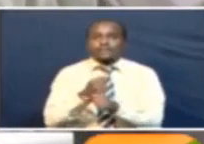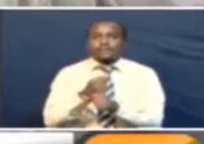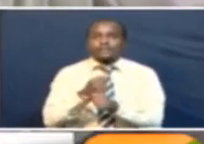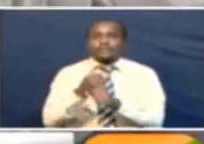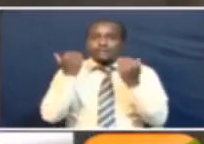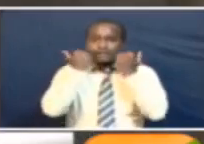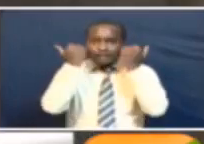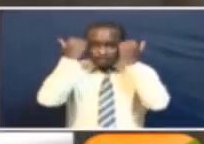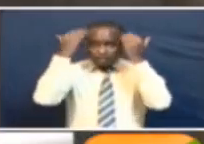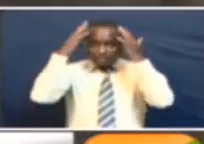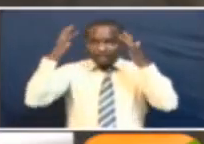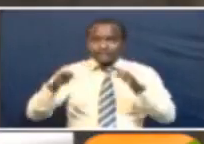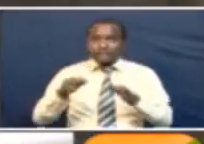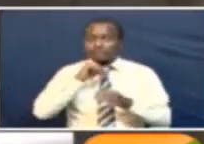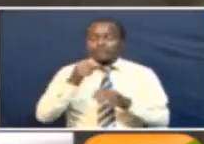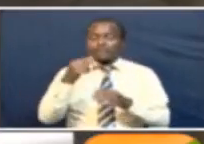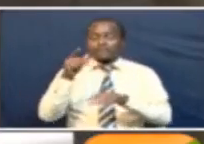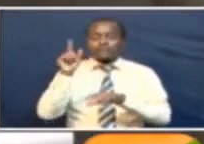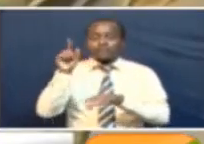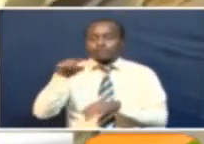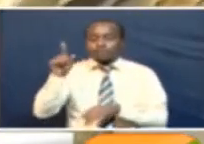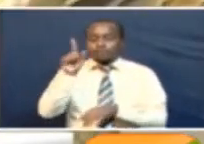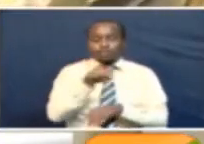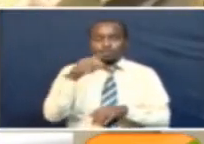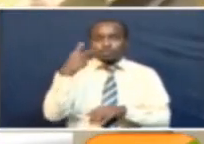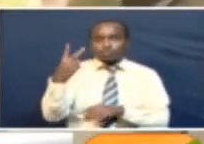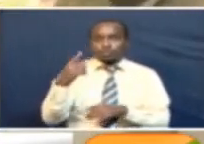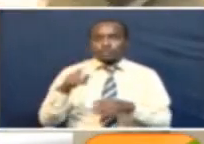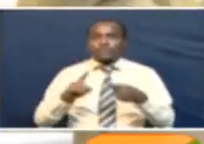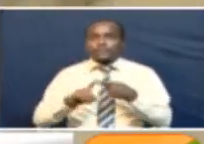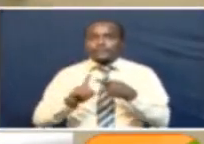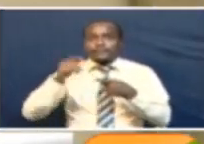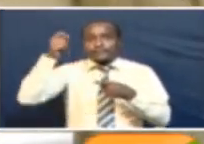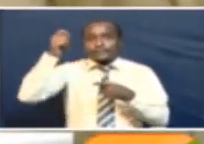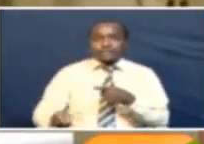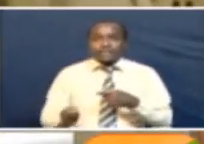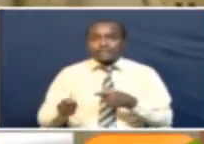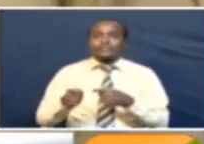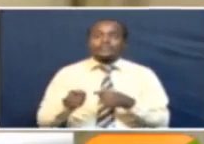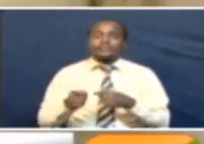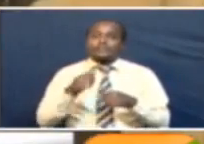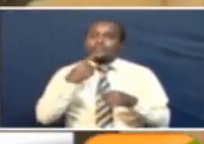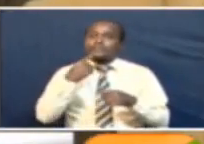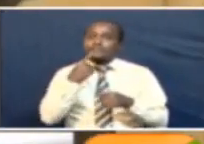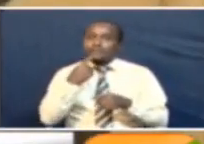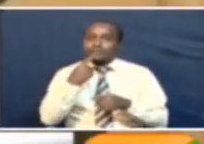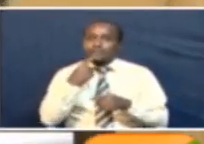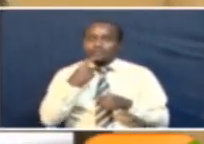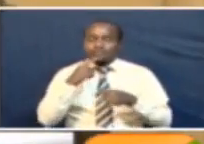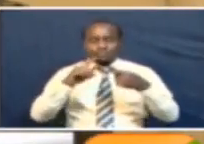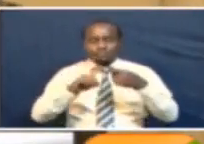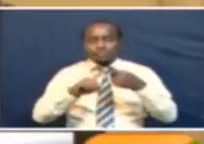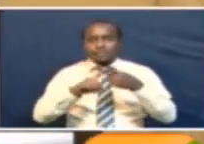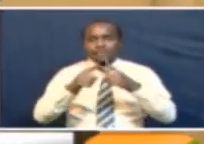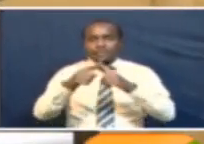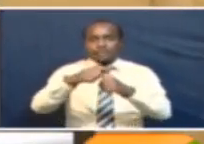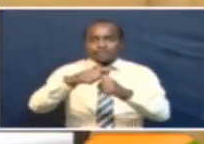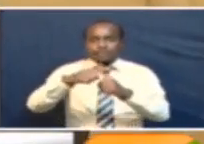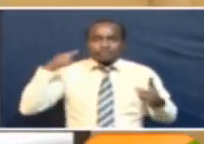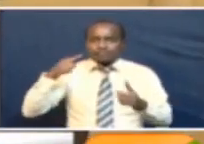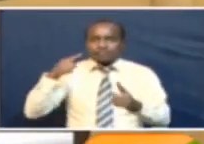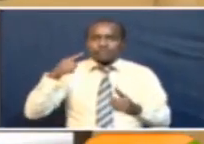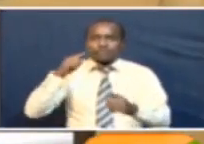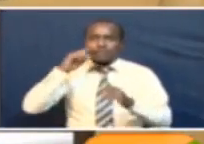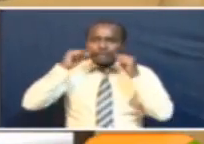ya makosa mawili tofauti. Hakimu mkuu katika mahakama ya Nakuru Bernard Mararo alimpata James Kimani na kosa la kumchinja paka kwa nia